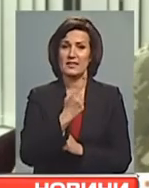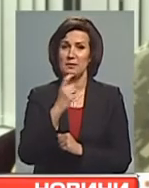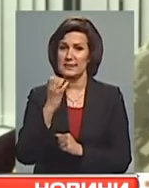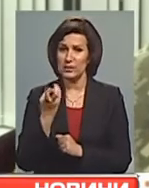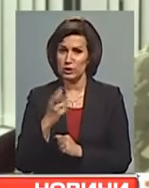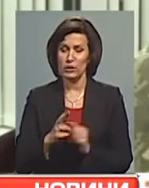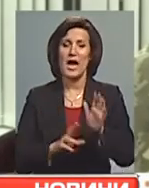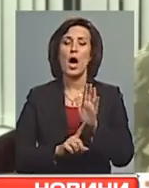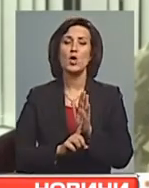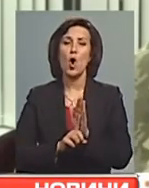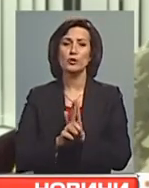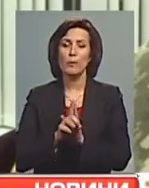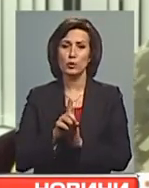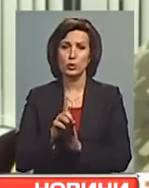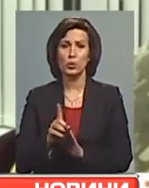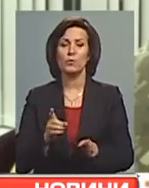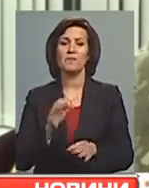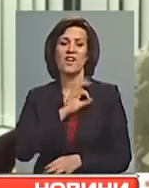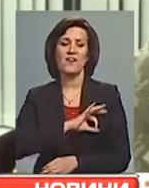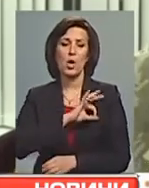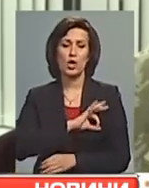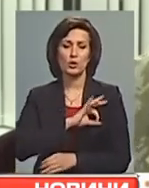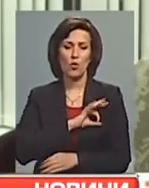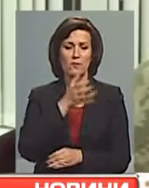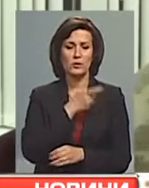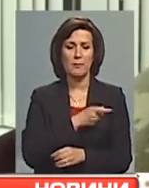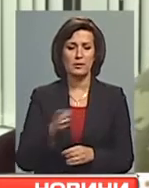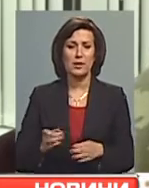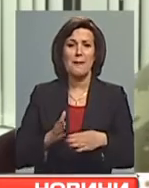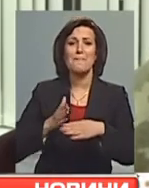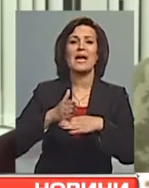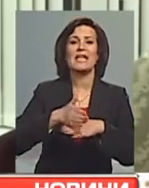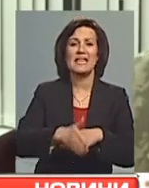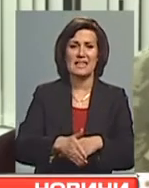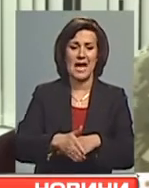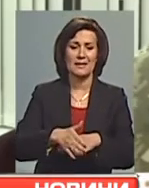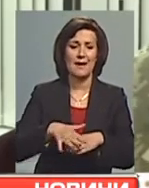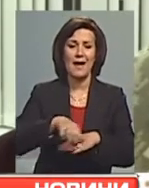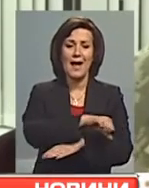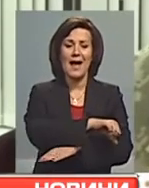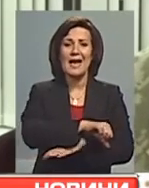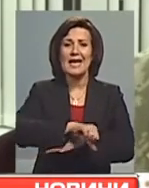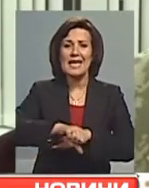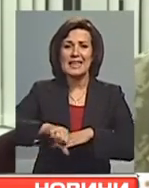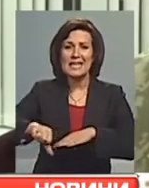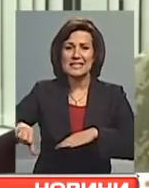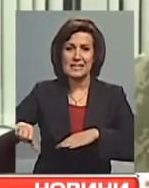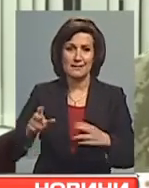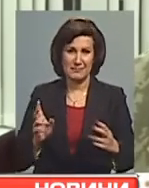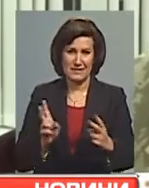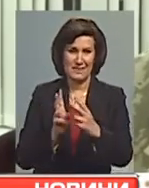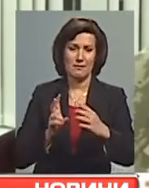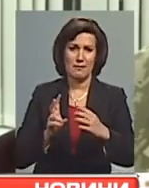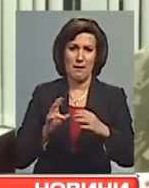січня розпочнуть використовуватися під час перетинання лінії зіткнення перепустки